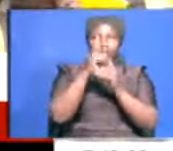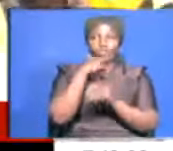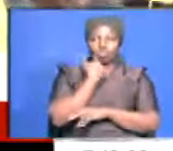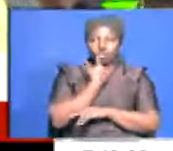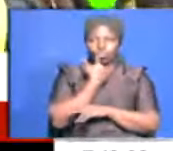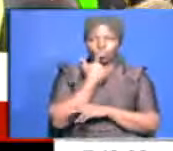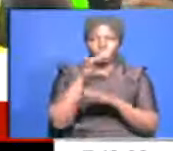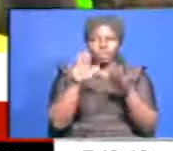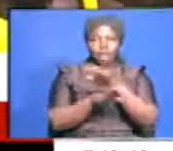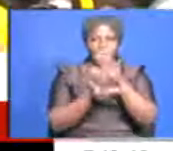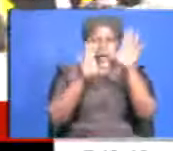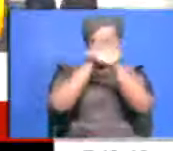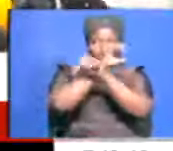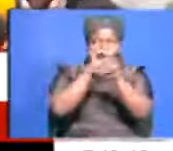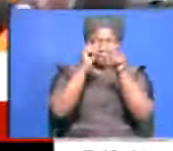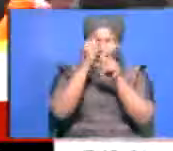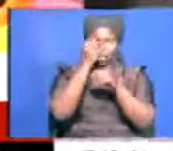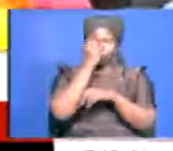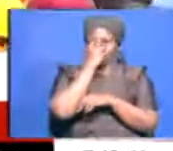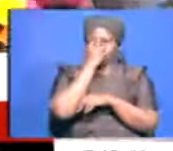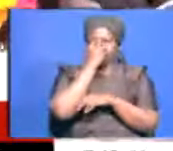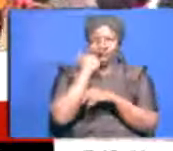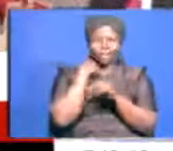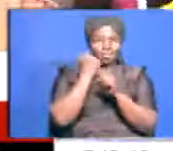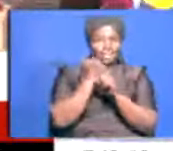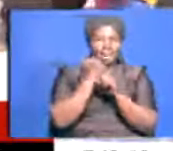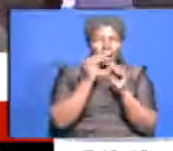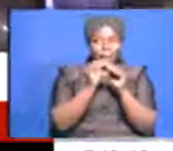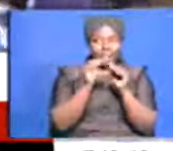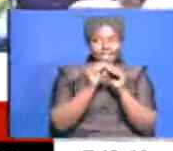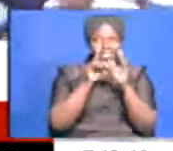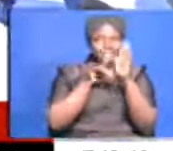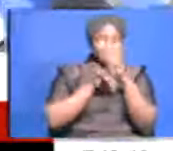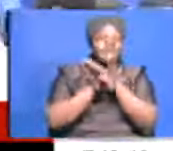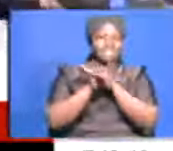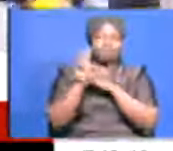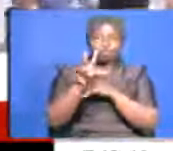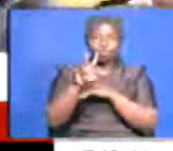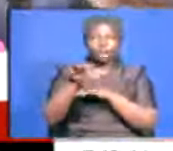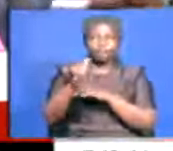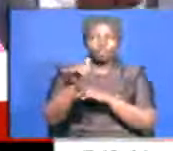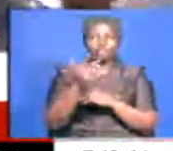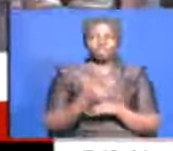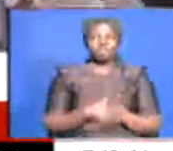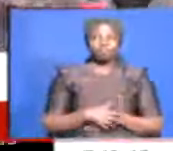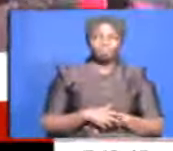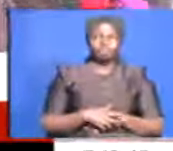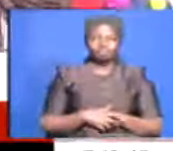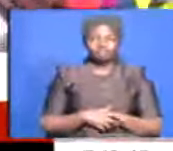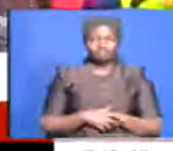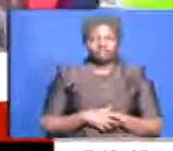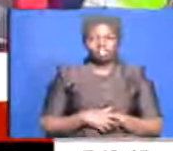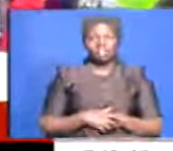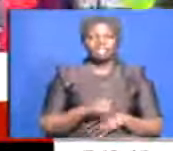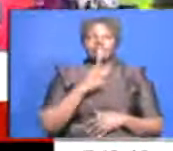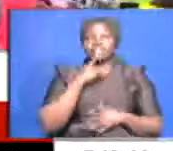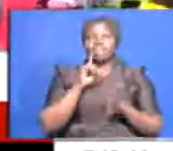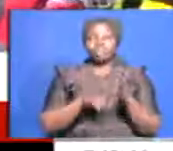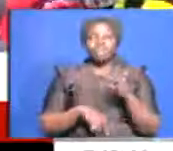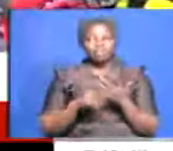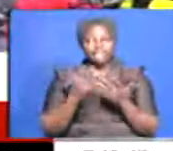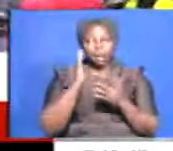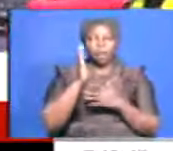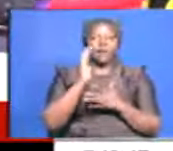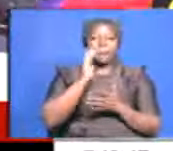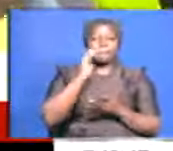kiliandaa mkutano kadhaa katika kaunti hizo mbili, huku kikikariri ahadi yake ya kuepusha mihangaiko wa Kenya kutokana na gharama ya juu ya maisha inayoshuhudiwa